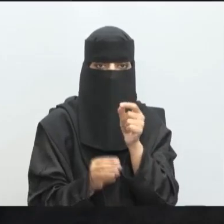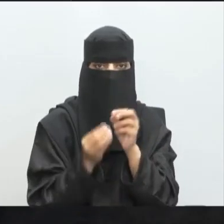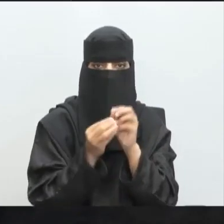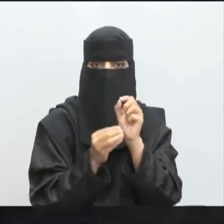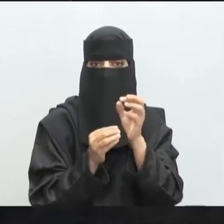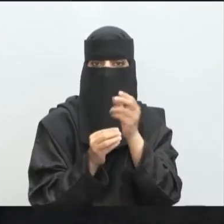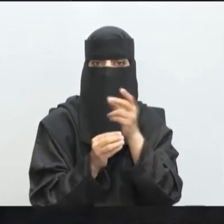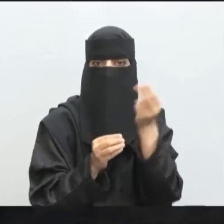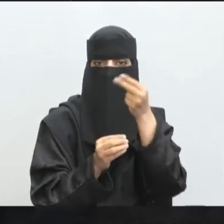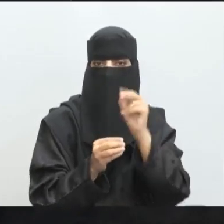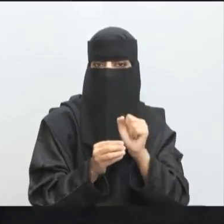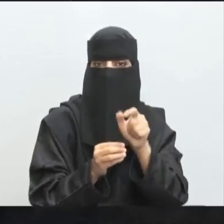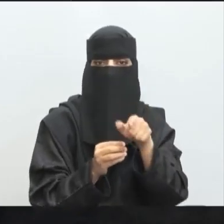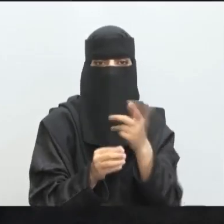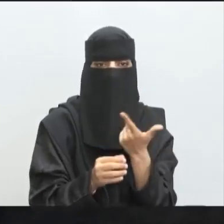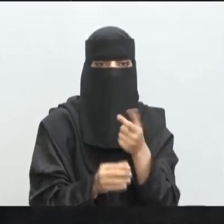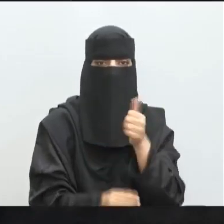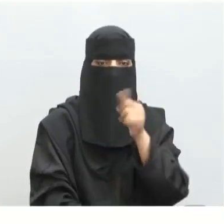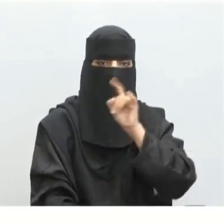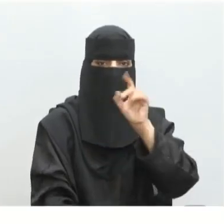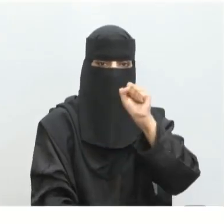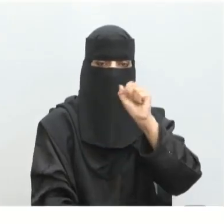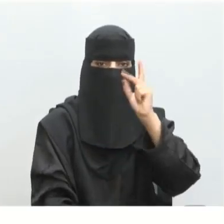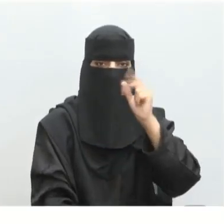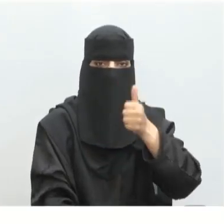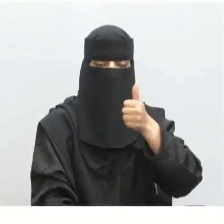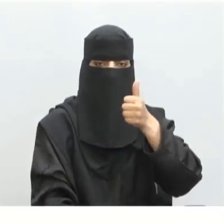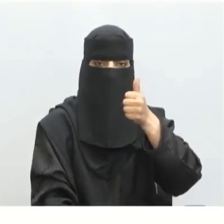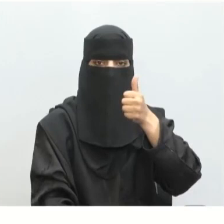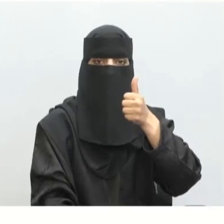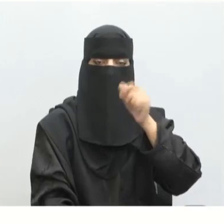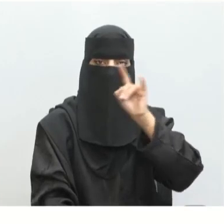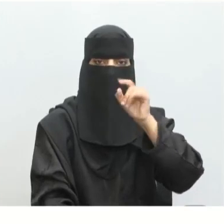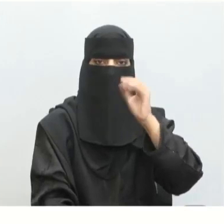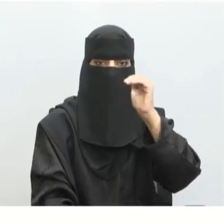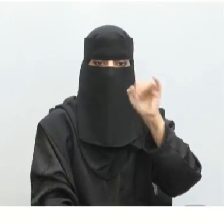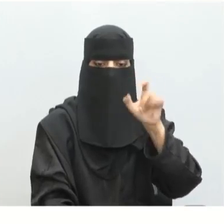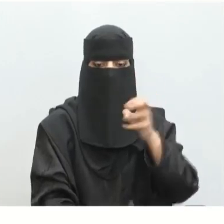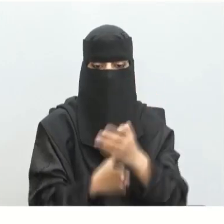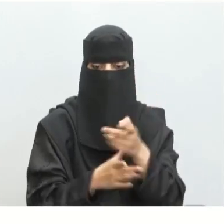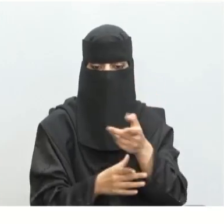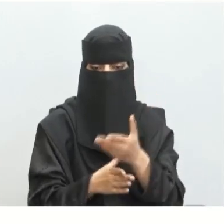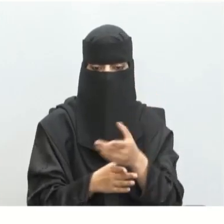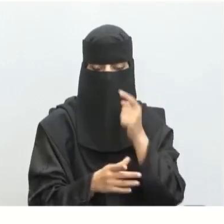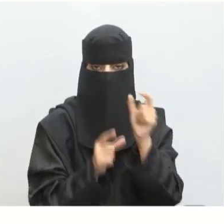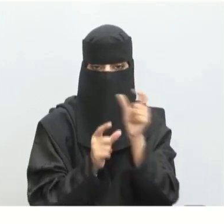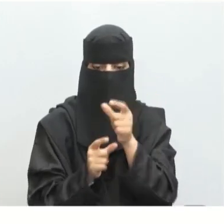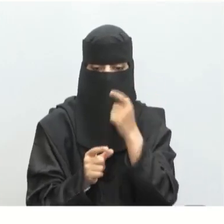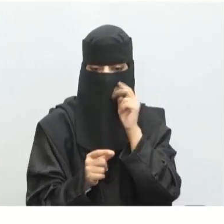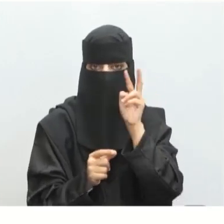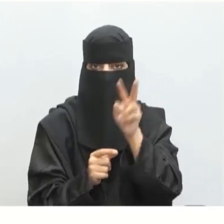الاصطلاحيه احسنتم رائعين الرموز الاصطلاحيه في الخريطه هي دلالات رمزيه